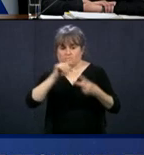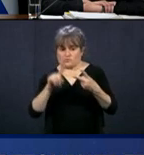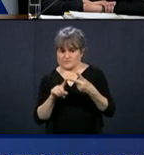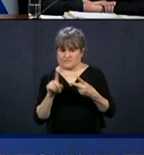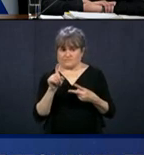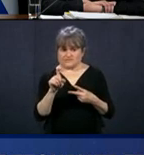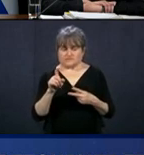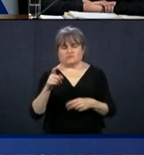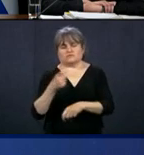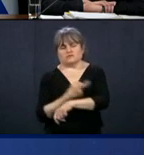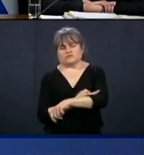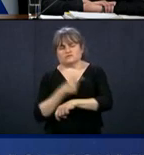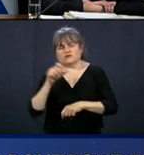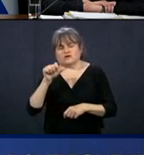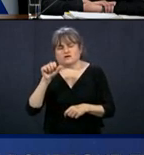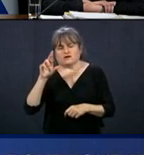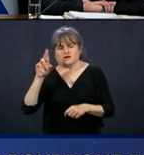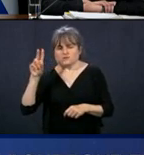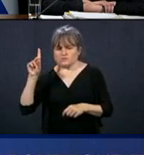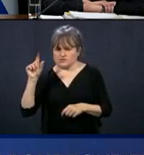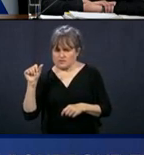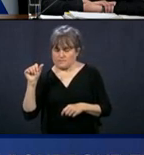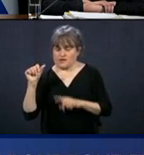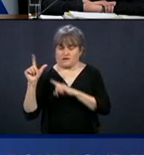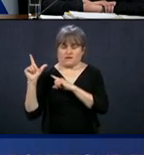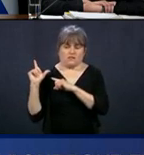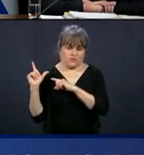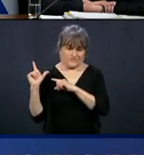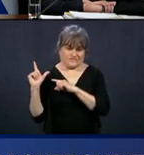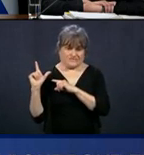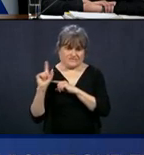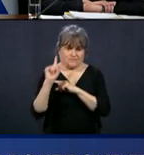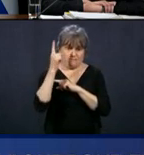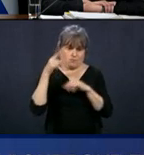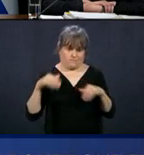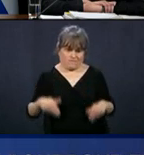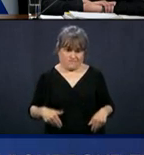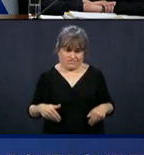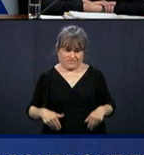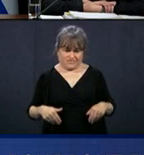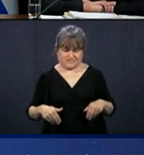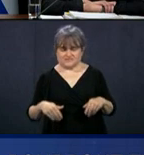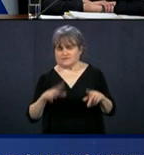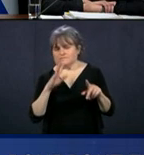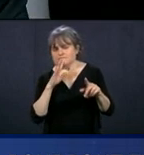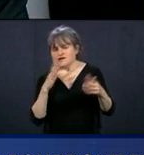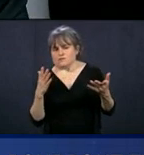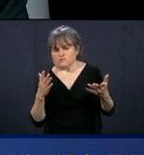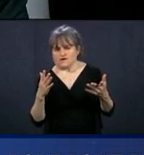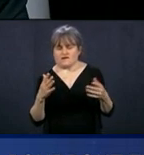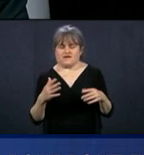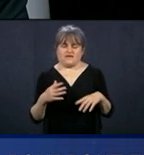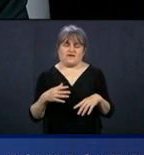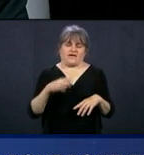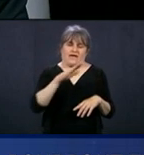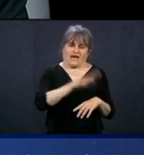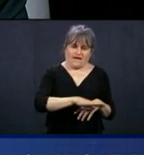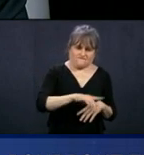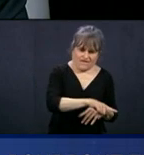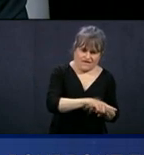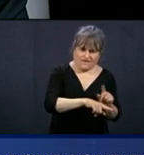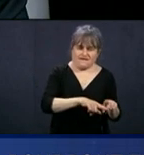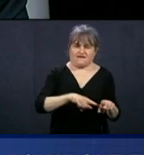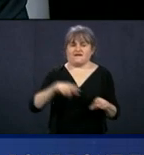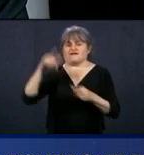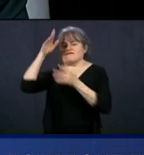lundi, pas plus tard, le premier ministre nous disait c'est pas une bonne idée que les enfants aillent voir leurs grands-parents de 60